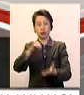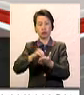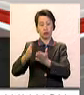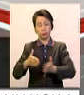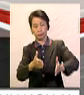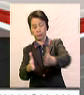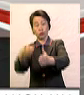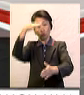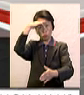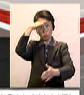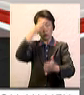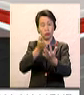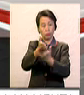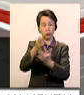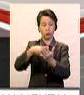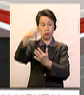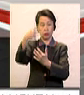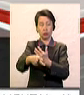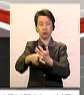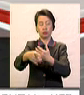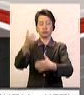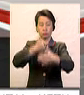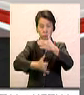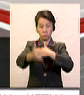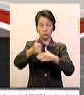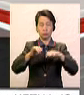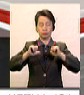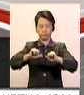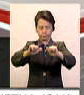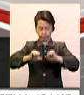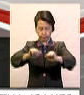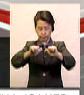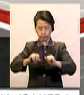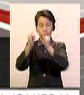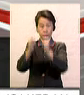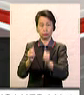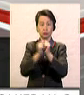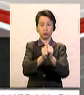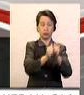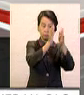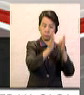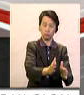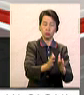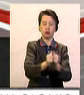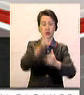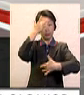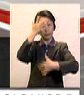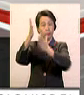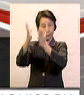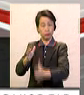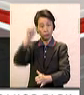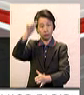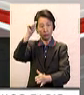Gudang, Johor menerusi program intervensi awal iaitu terapi individu bersama ahli terapi dan pesakit. Wartawan Najihah